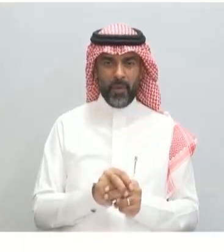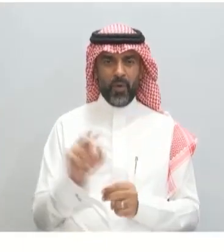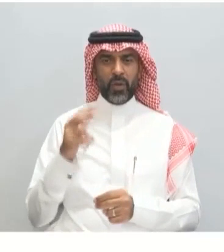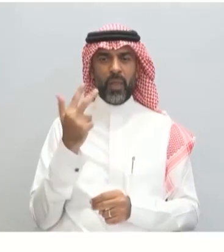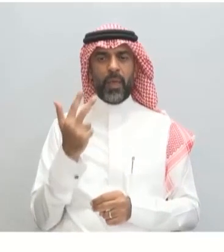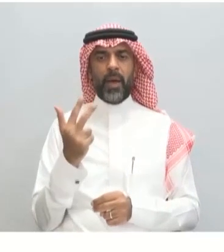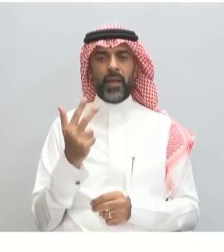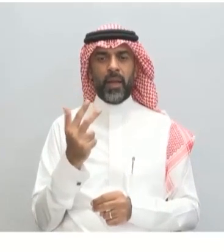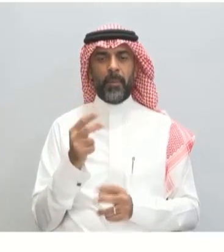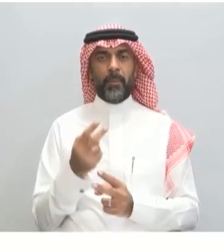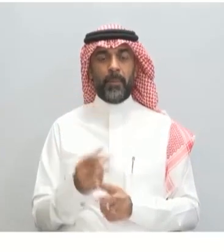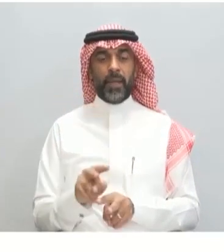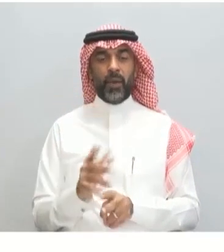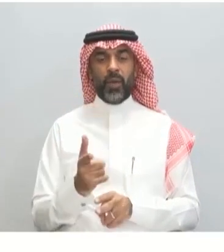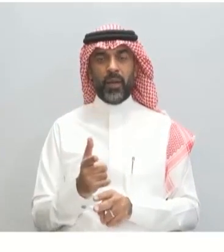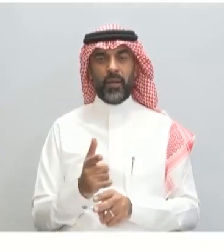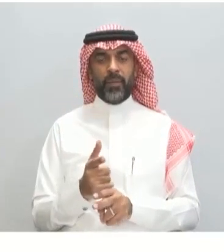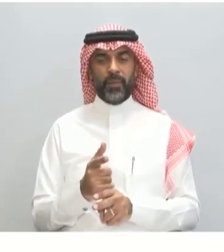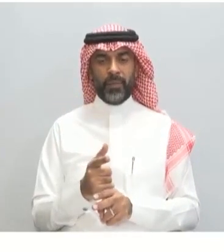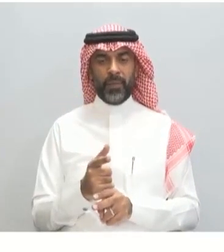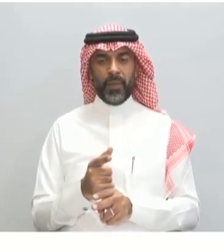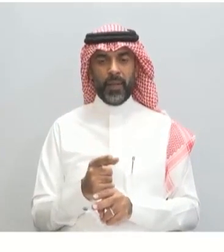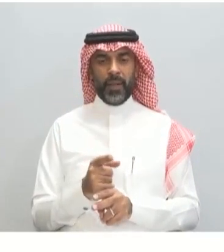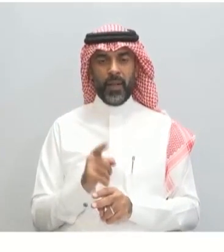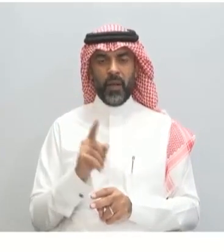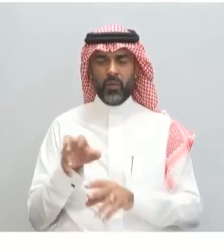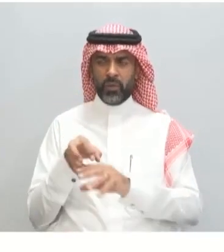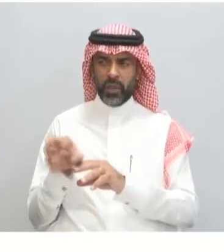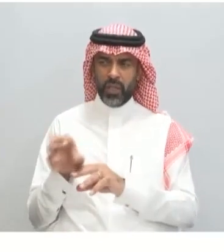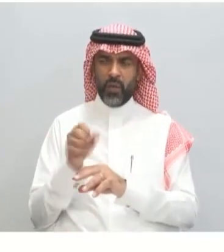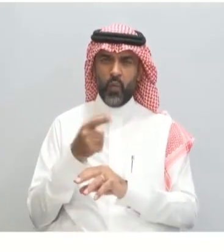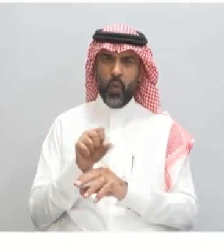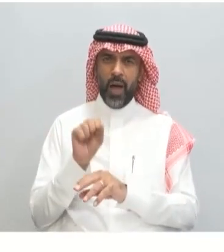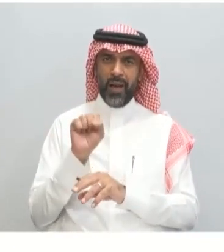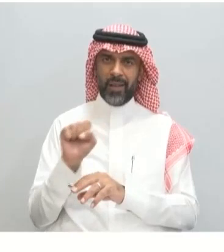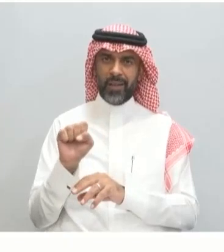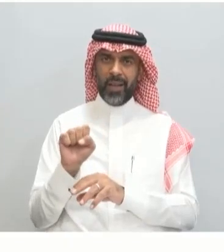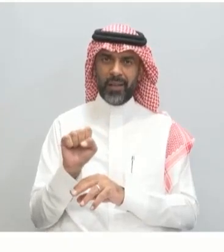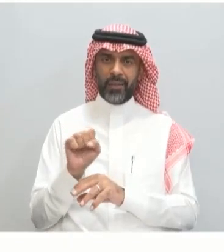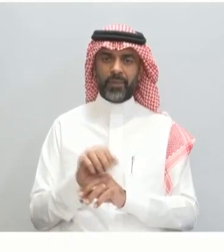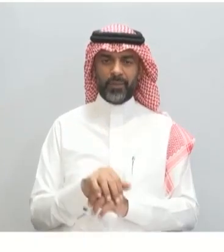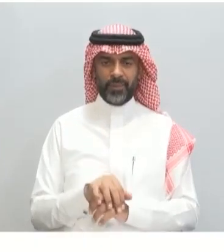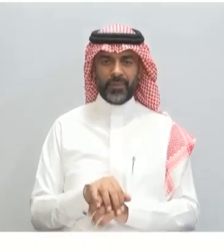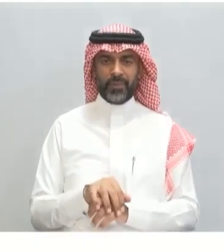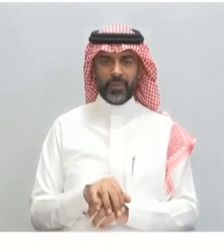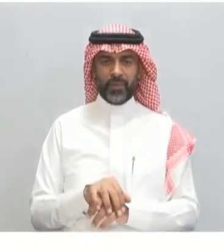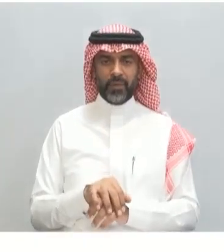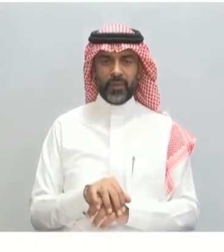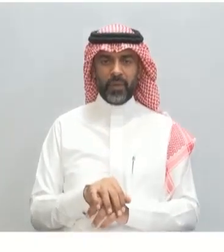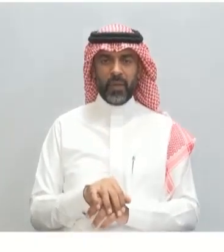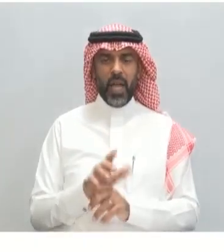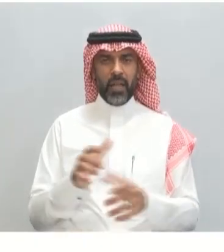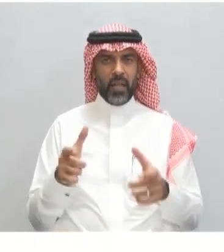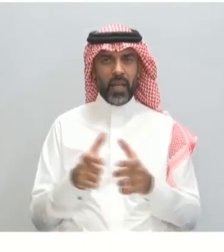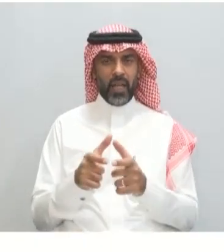كواكب مبتدئه ابناء ممتازين حيث لها تصنيف وخصائص معينه كواكب المجموعه الشمسيه ومجموعه